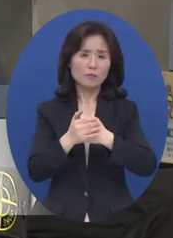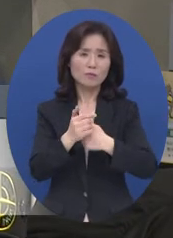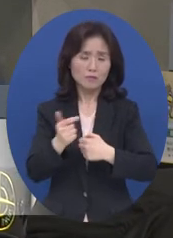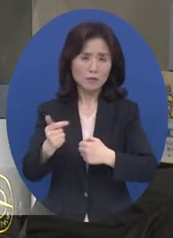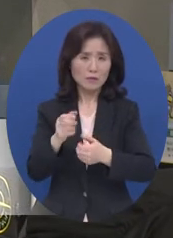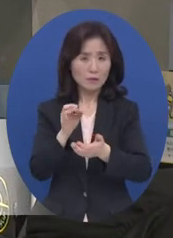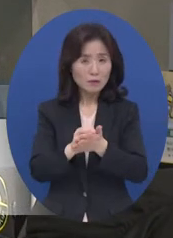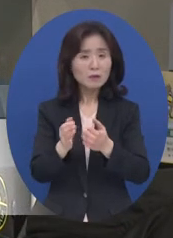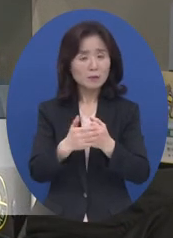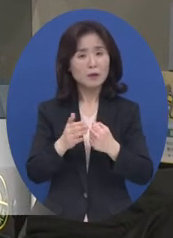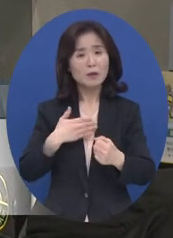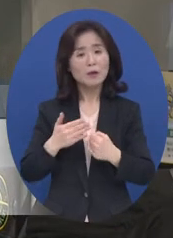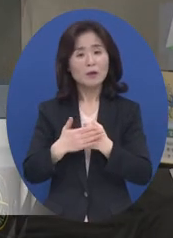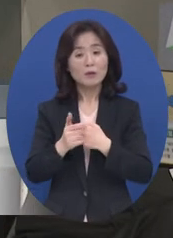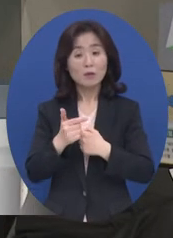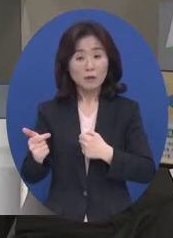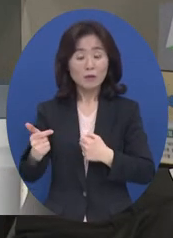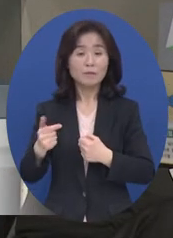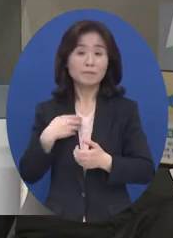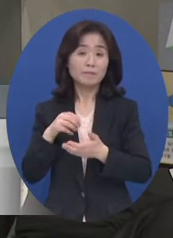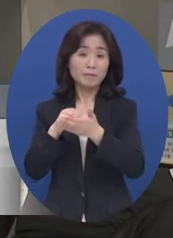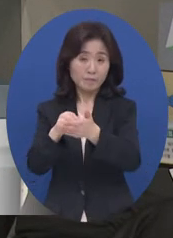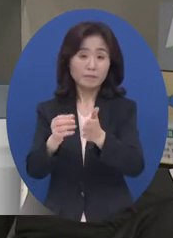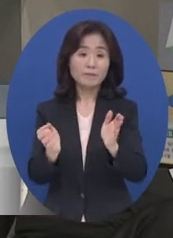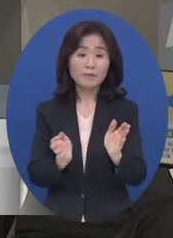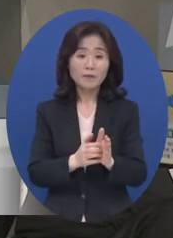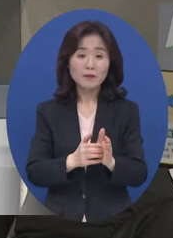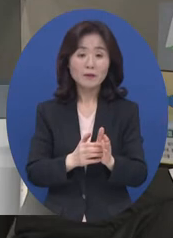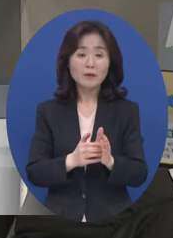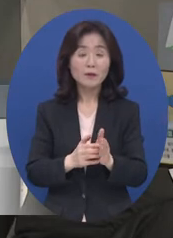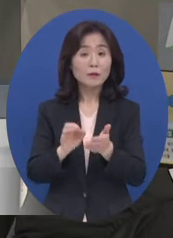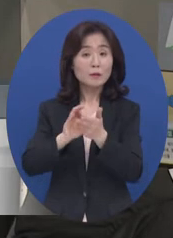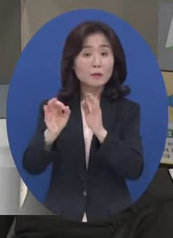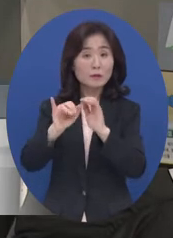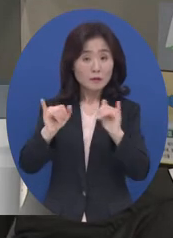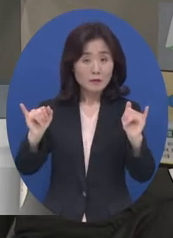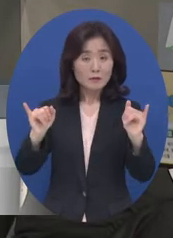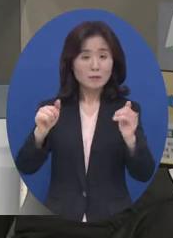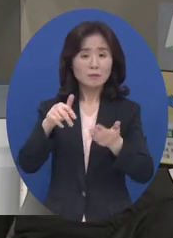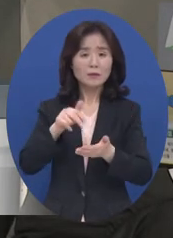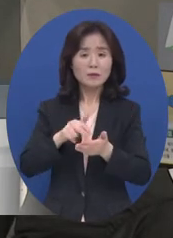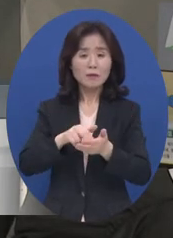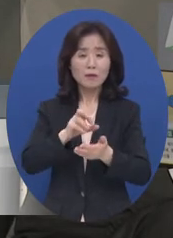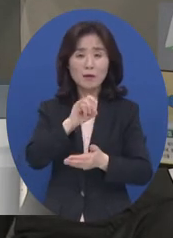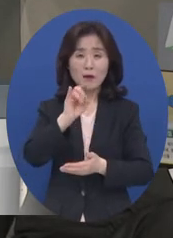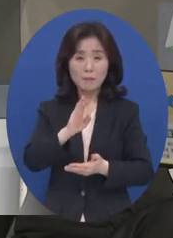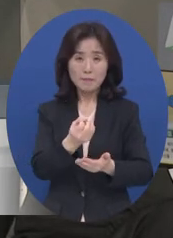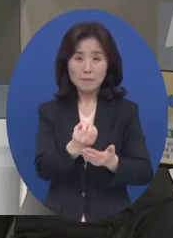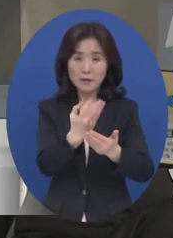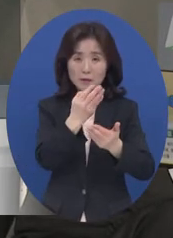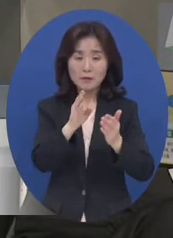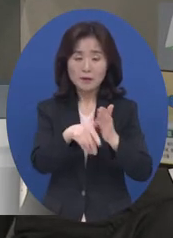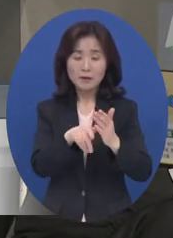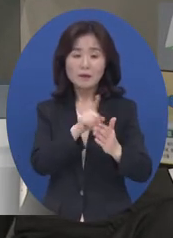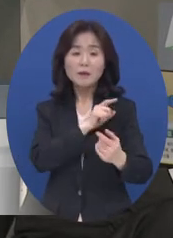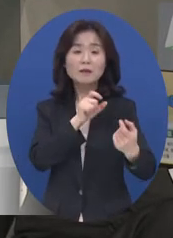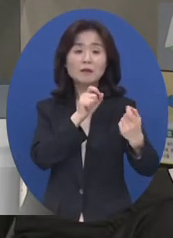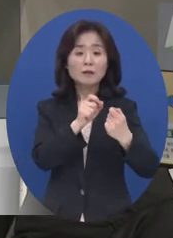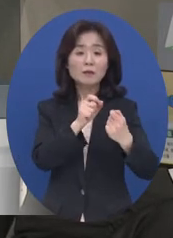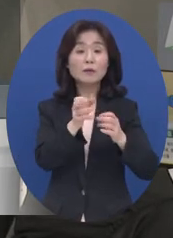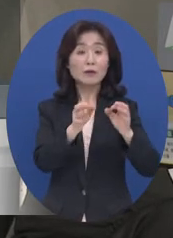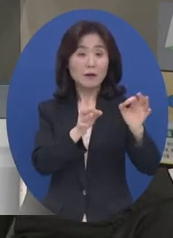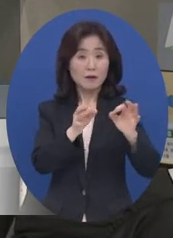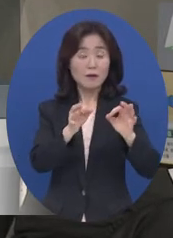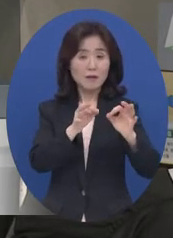같아서 그래서 깔게 됐어요. 형평성 있게 손님이 어플을 켰을 때 가까운 가게